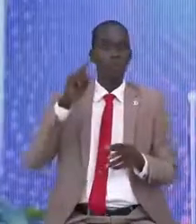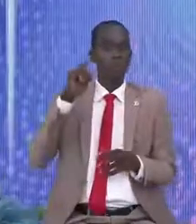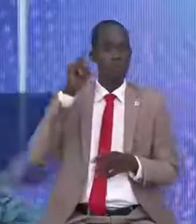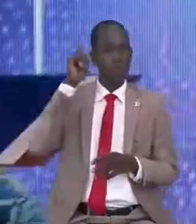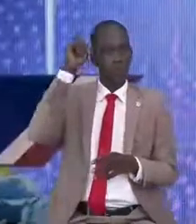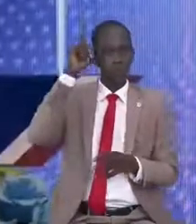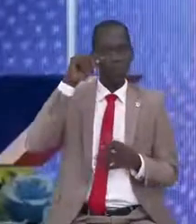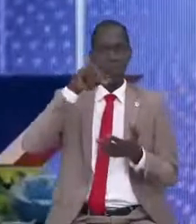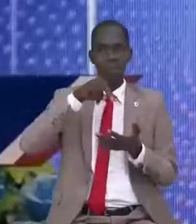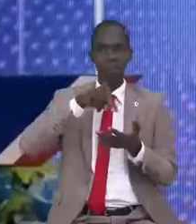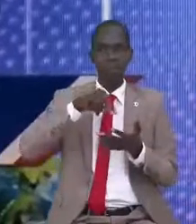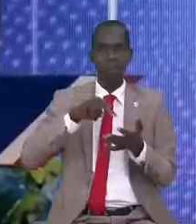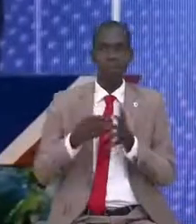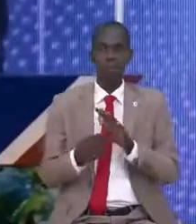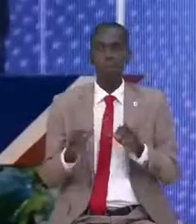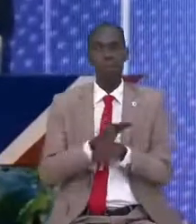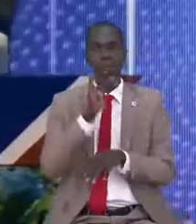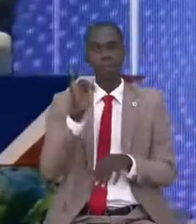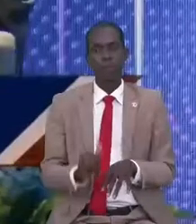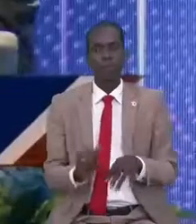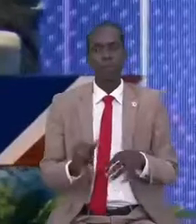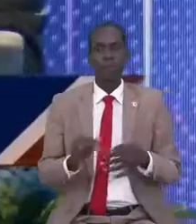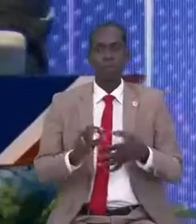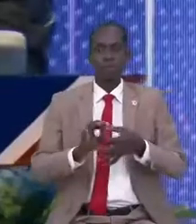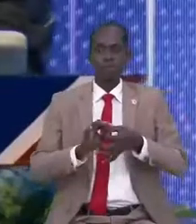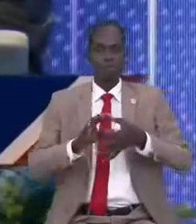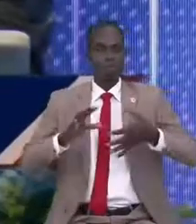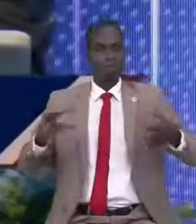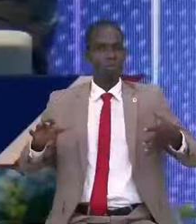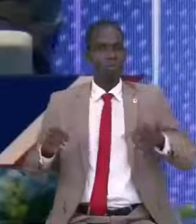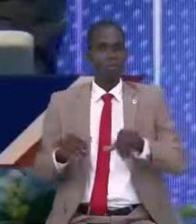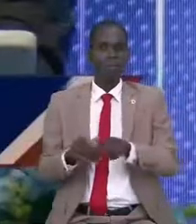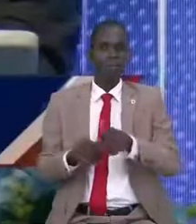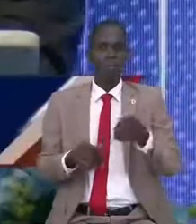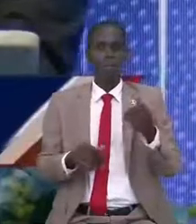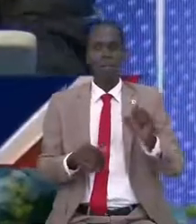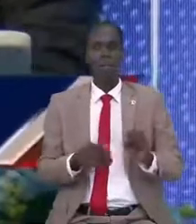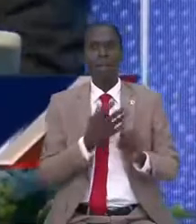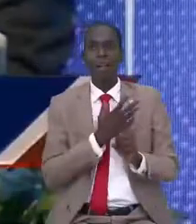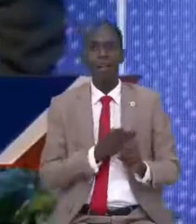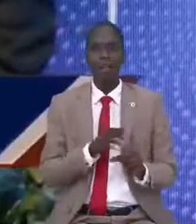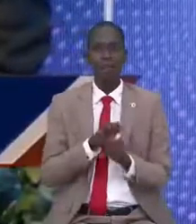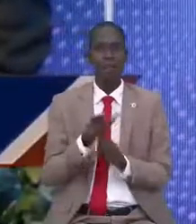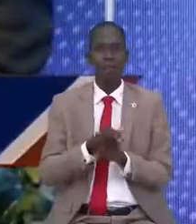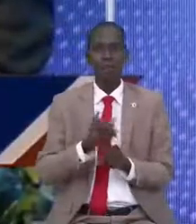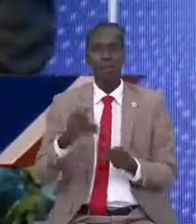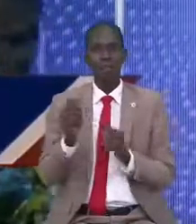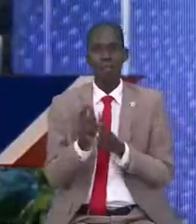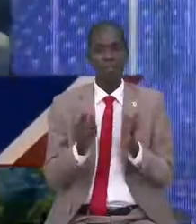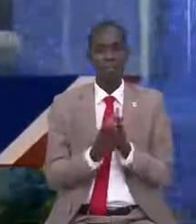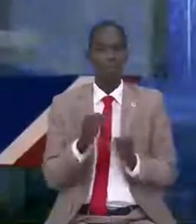Deuxième point. Soulager décidément les autres et accomplir la loi de